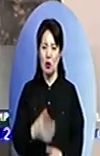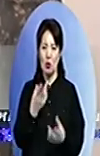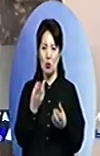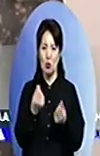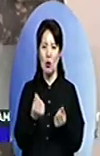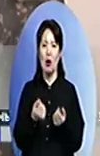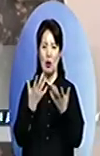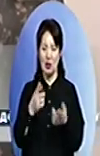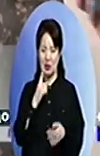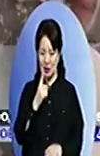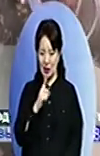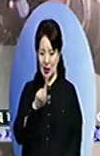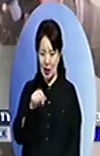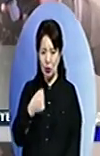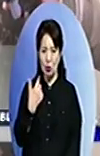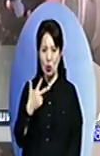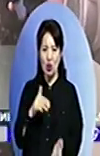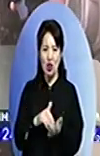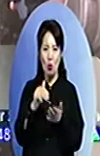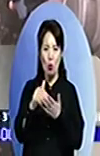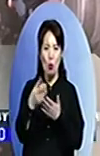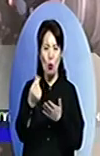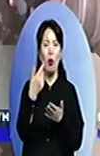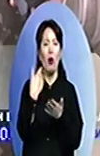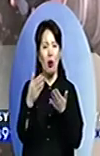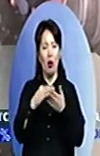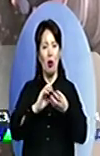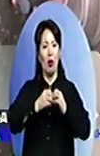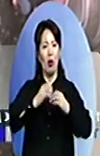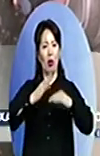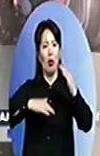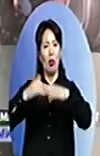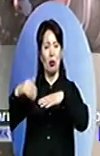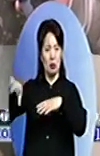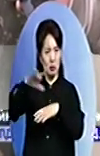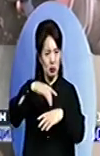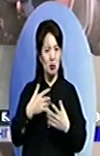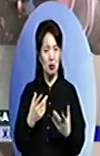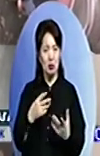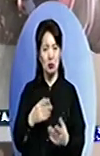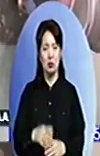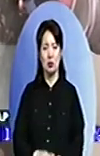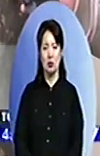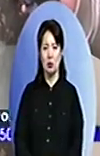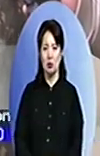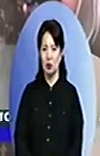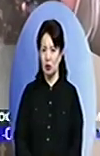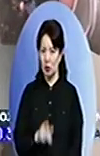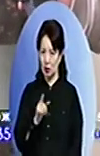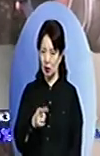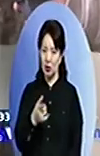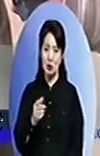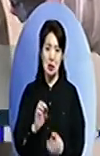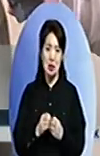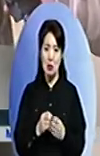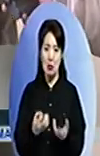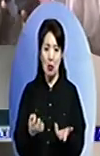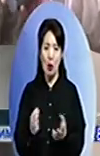шүү дээ. 1.3 тэрбум гарсан байна. Тий, тэгэхээр одоо энэ дээл ашиглалаас одоо. Тэгэл явахгүй л яах